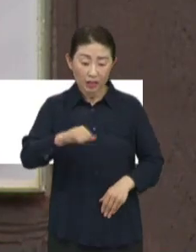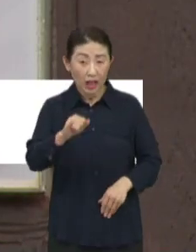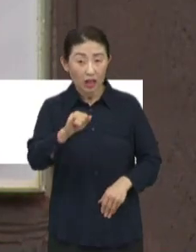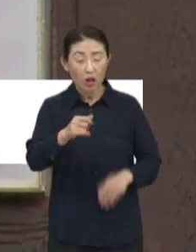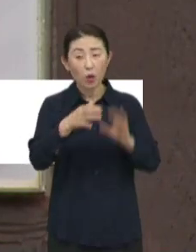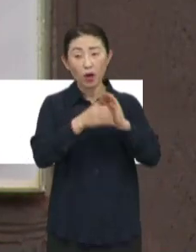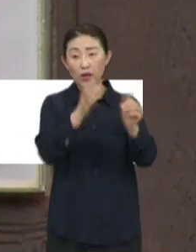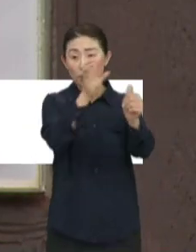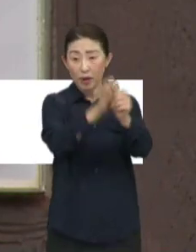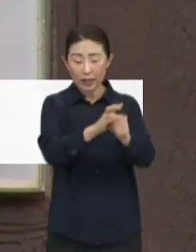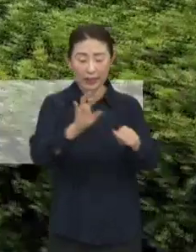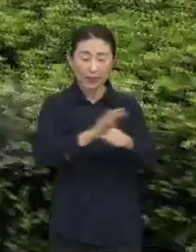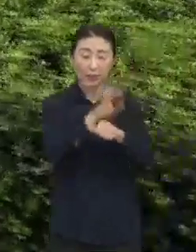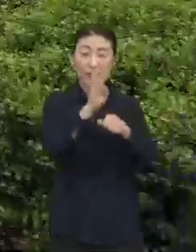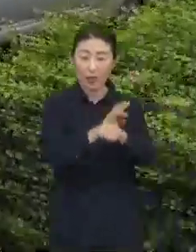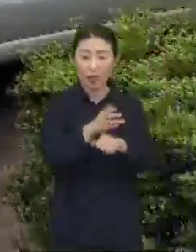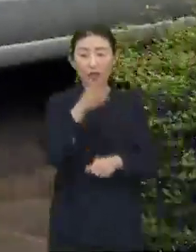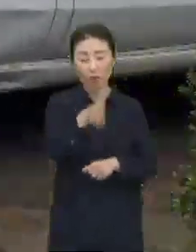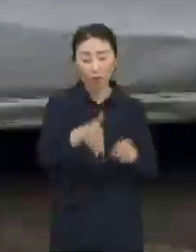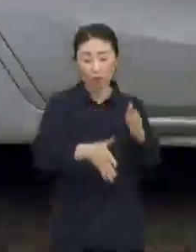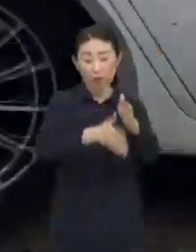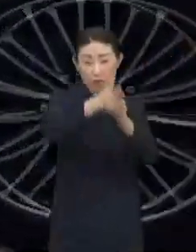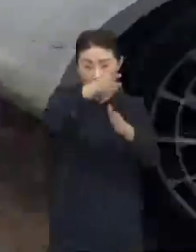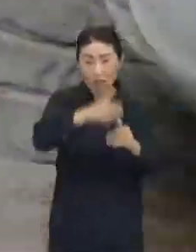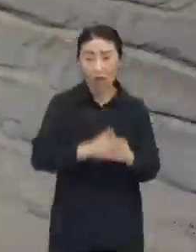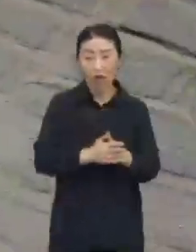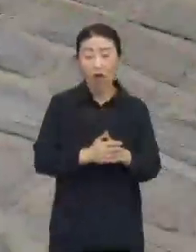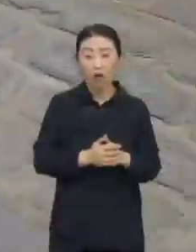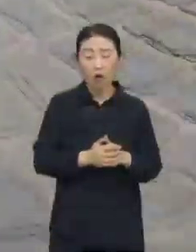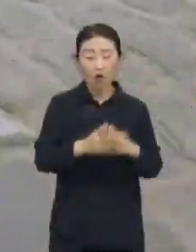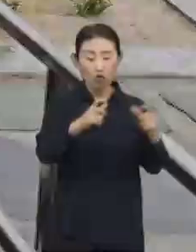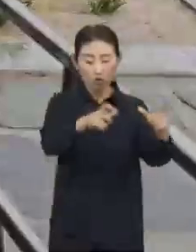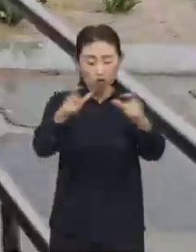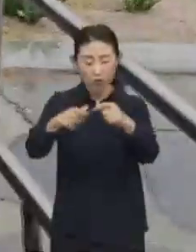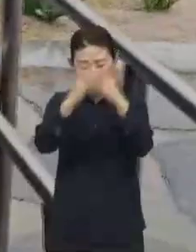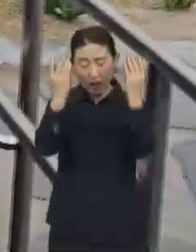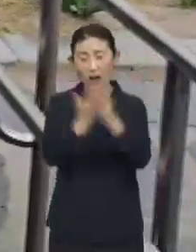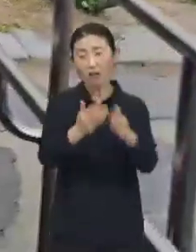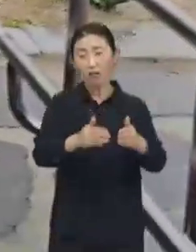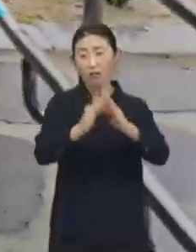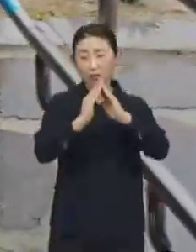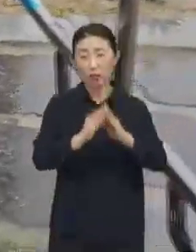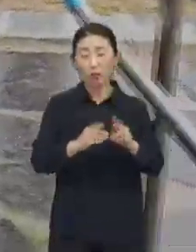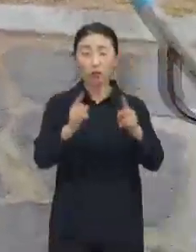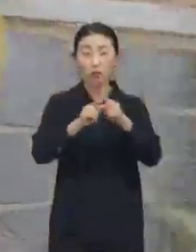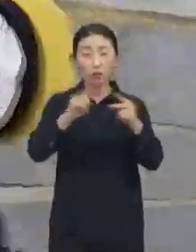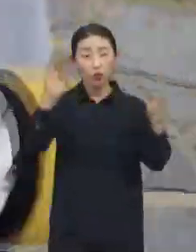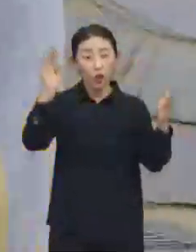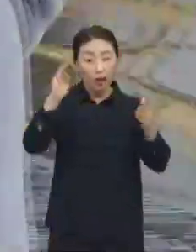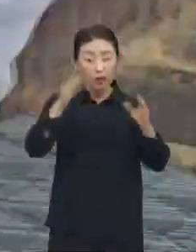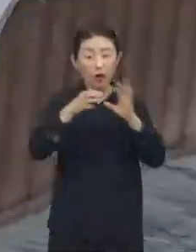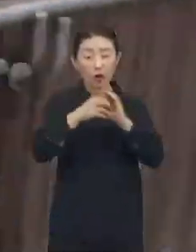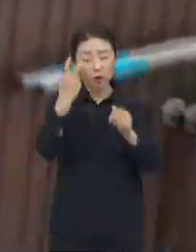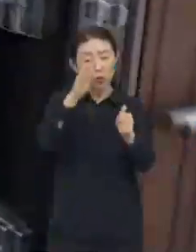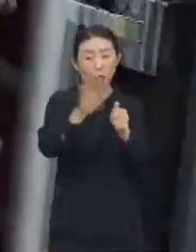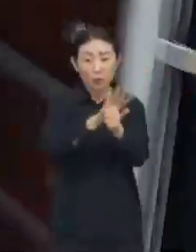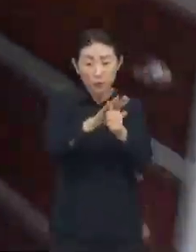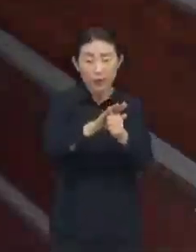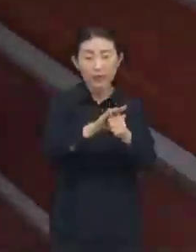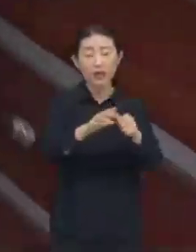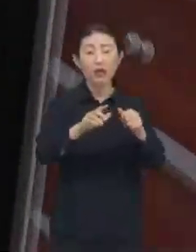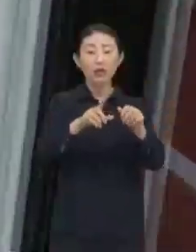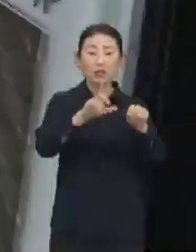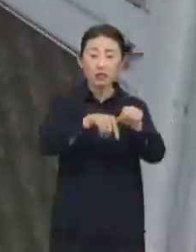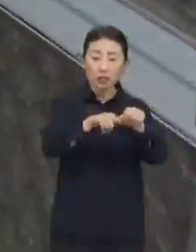돌봐주는 24시간 전담 보육시설을 모든 시군에 설치하고 초등생 돌봄시설 운영시간을 평일은